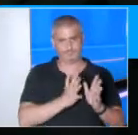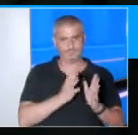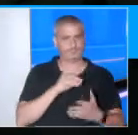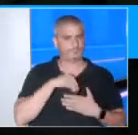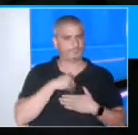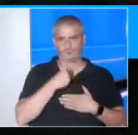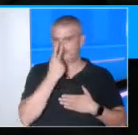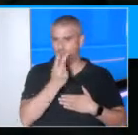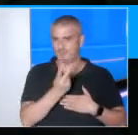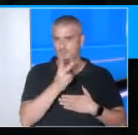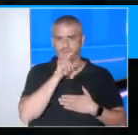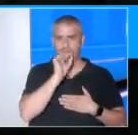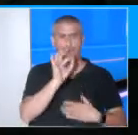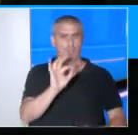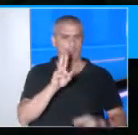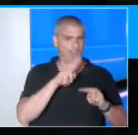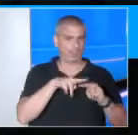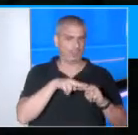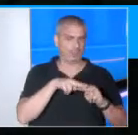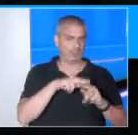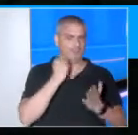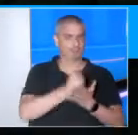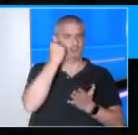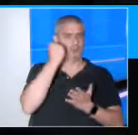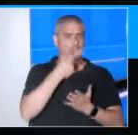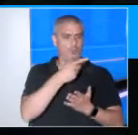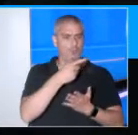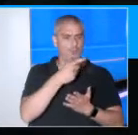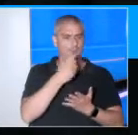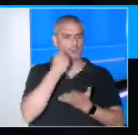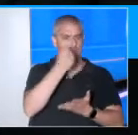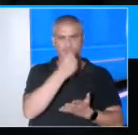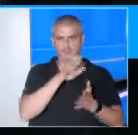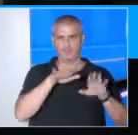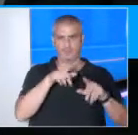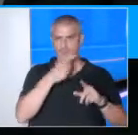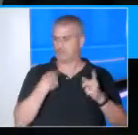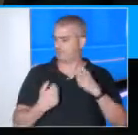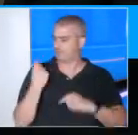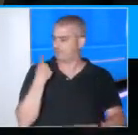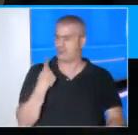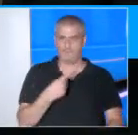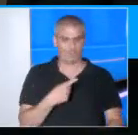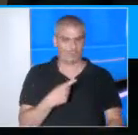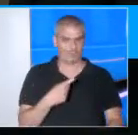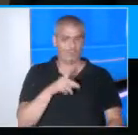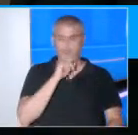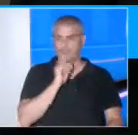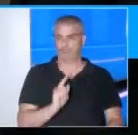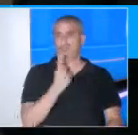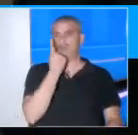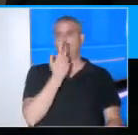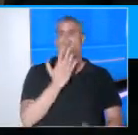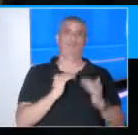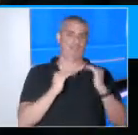הנפש. ראיתי ציוץ שלך אחרי אישור התקציב בממשלה בשבוע שעבר. ציוץ די יוצא